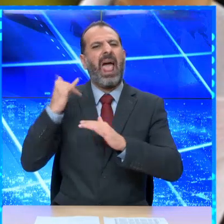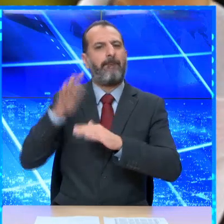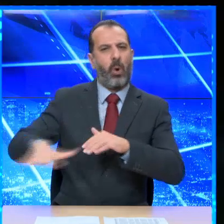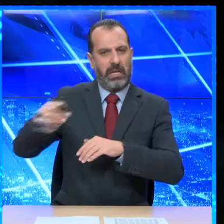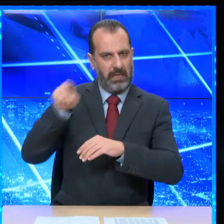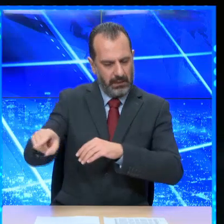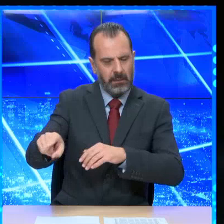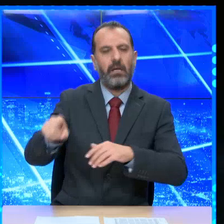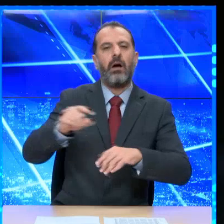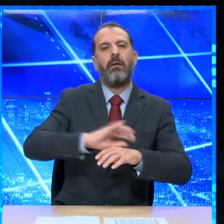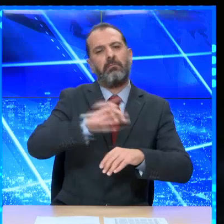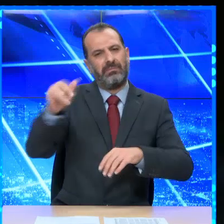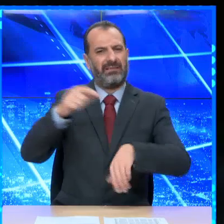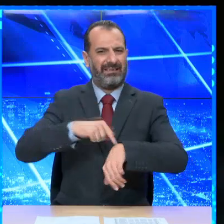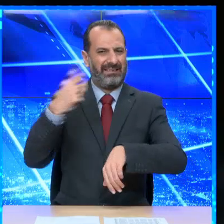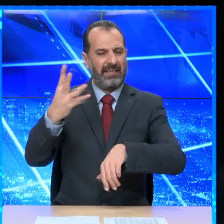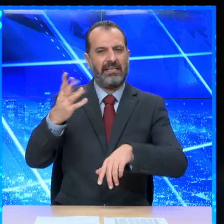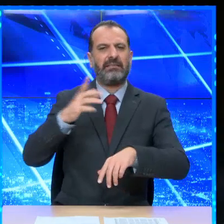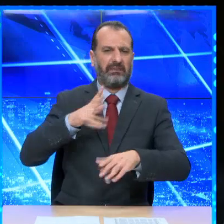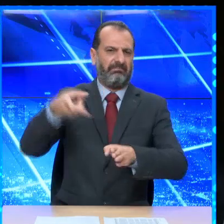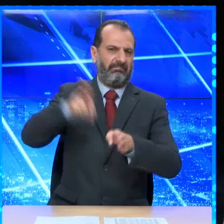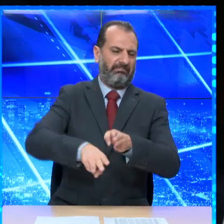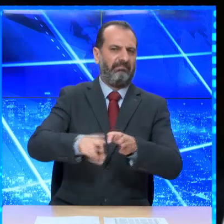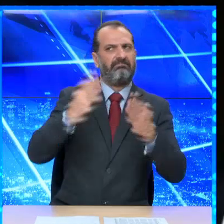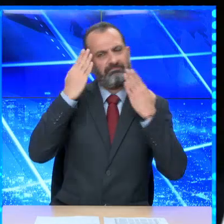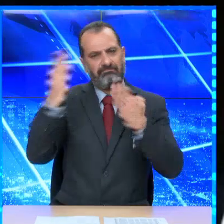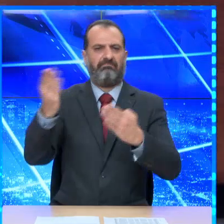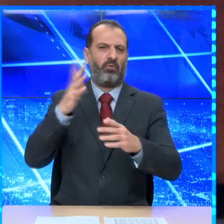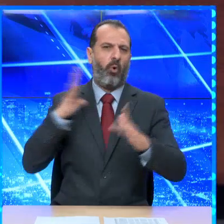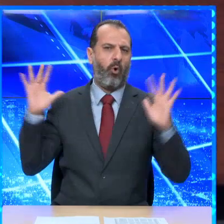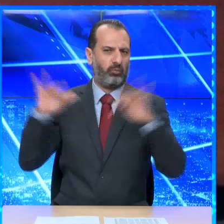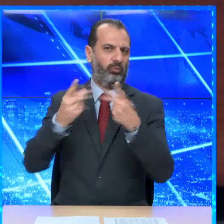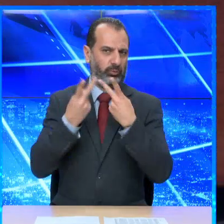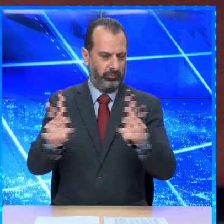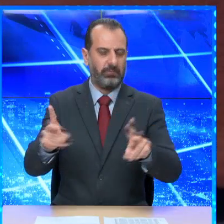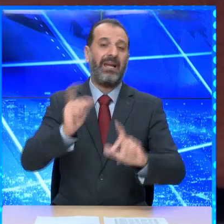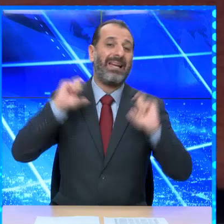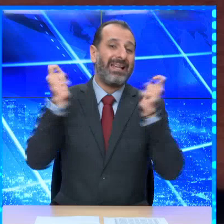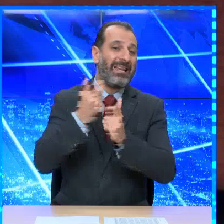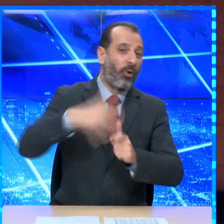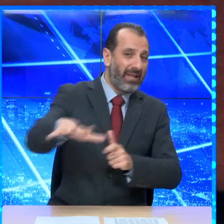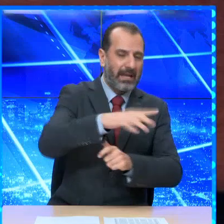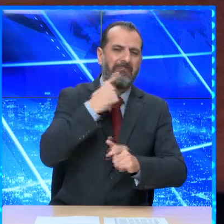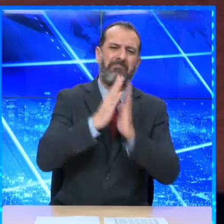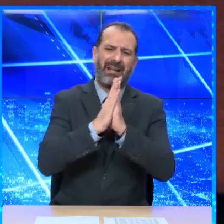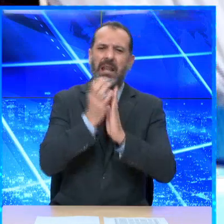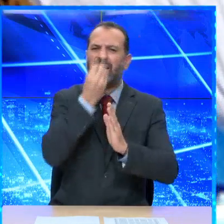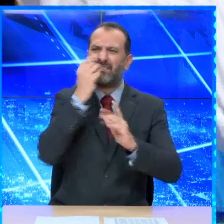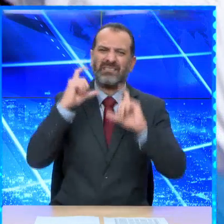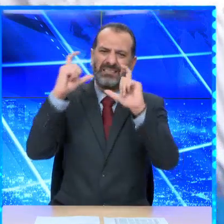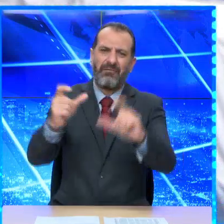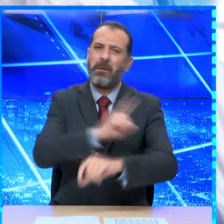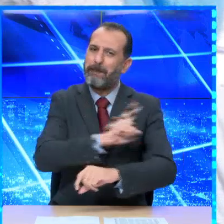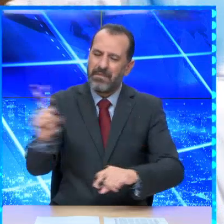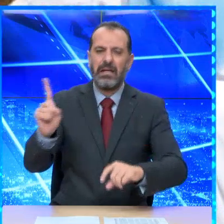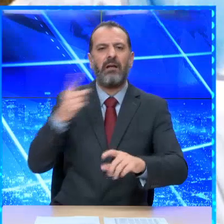σωρός του θα εκτίθεται προς χαιρετισμό για όλο τον κόσμο που θέλει να έρθει. Η οικογένειά του παρακαλεί αντιστεφάνου να γίνουν δωρεές